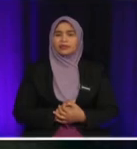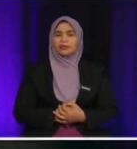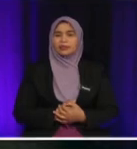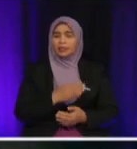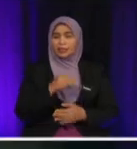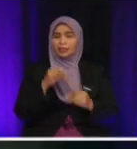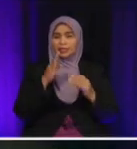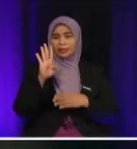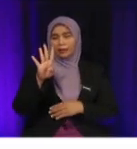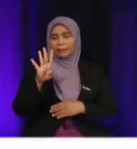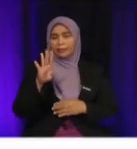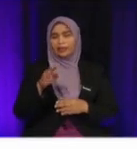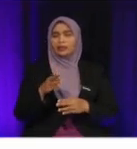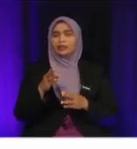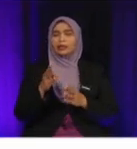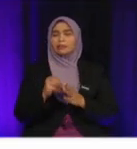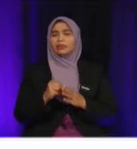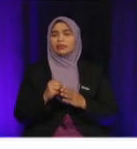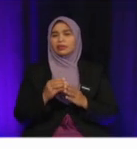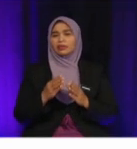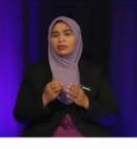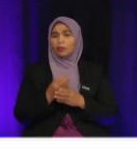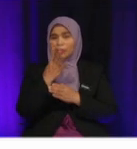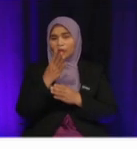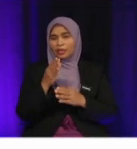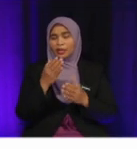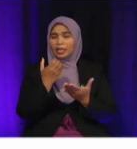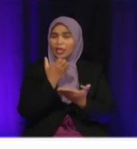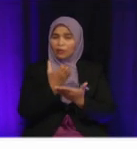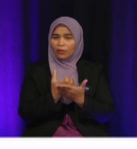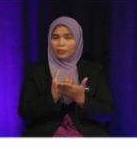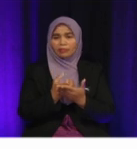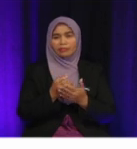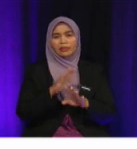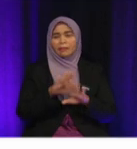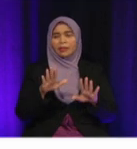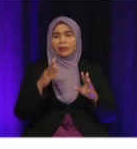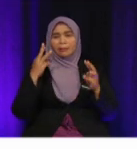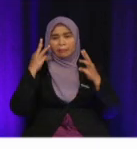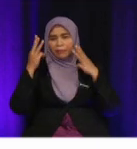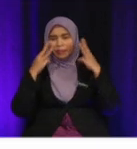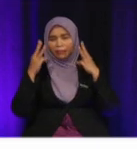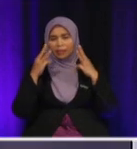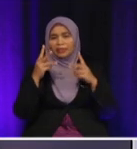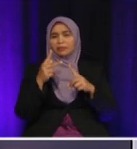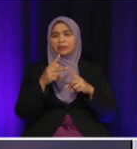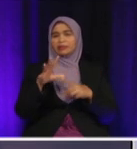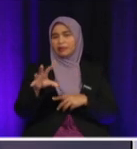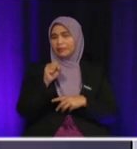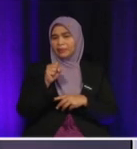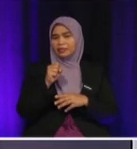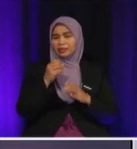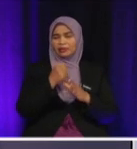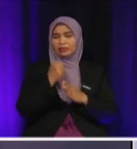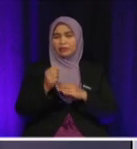Dan yang keempat, merancakkan pertumbuhan ekonomi tanpa bimbang kepada sebarang rampasan dan kecurian. Ha, contohnya